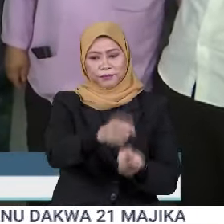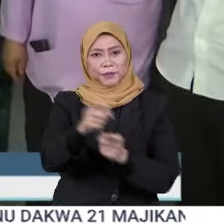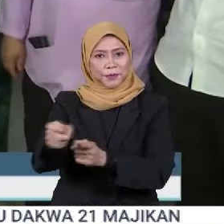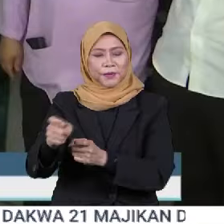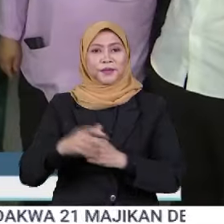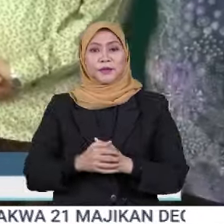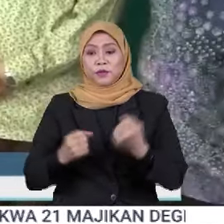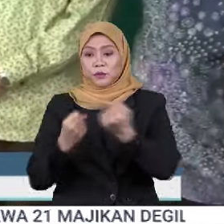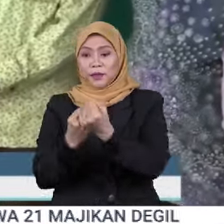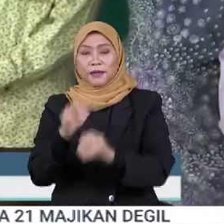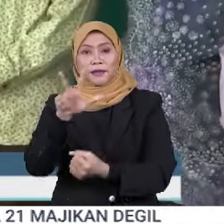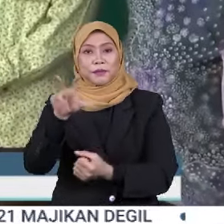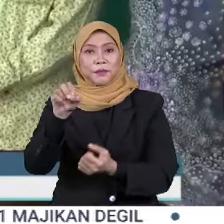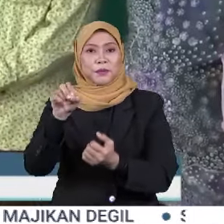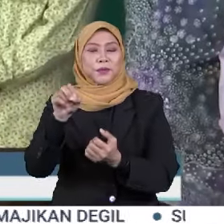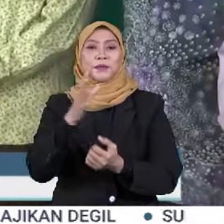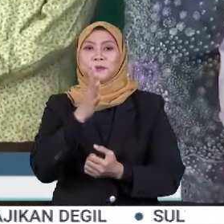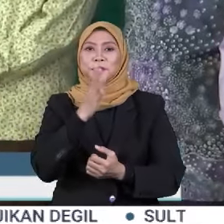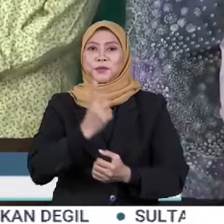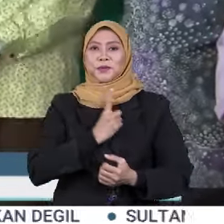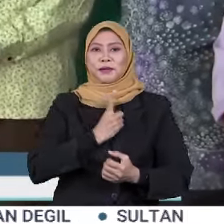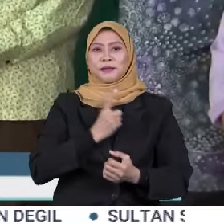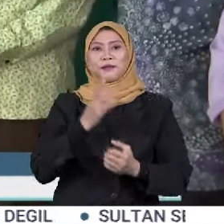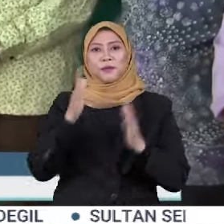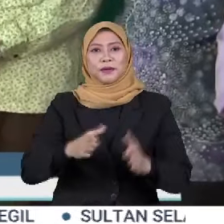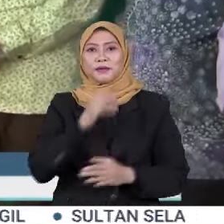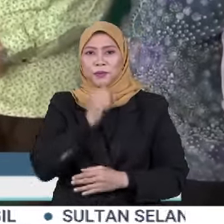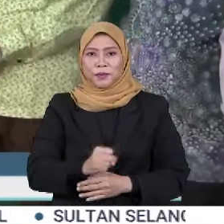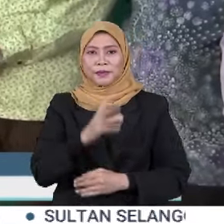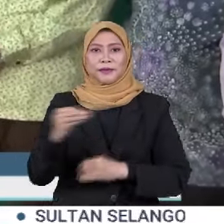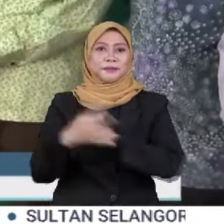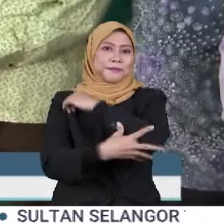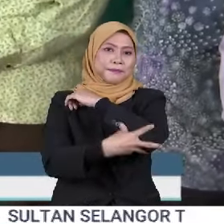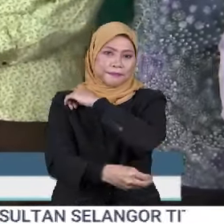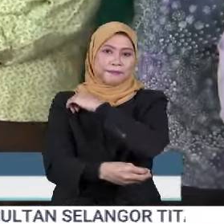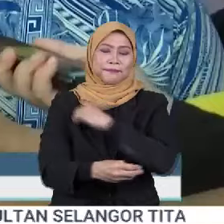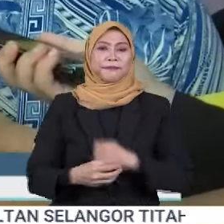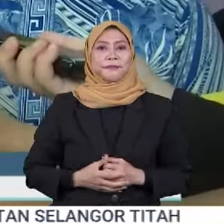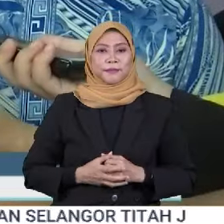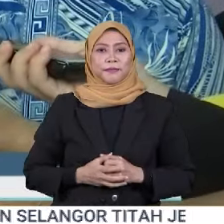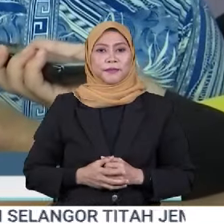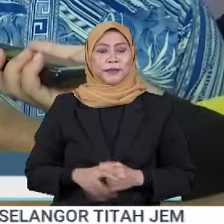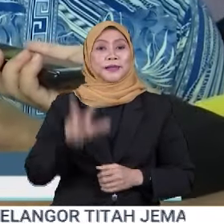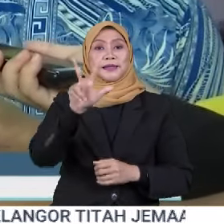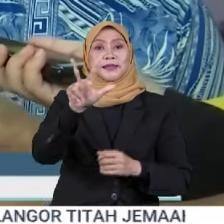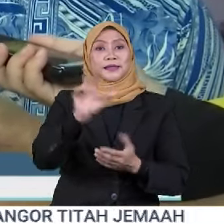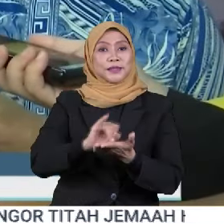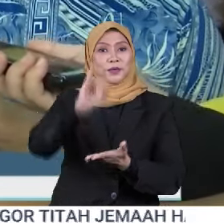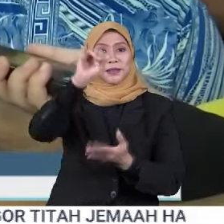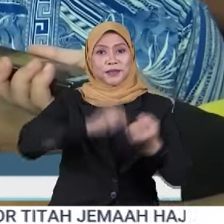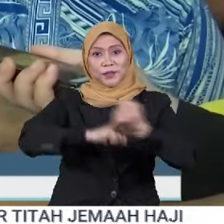sumbangan kepada 30 Ibu tunggal warga emas dan fakir miskin sumbangan kepada 3 institusi